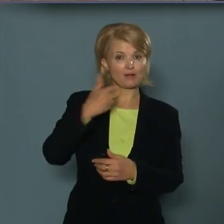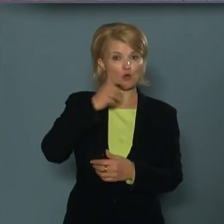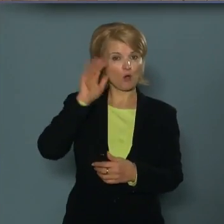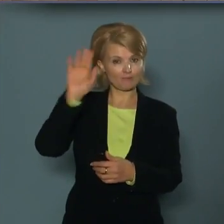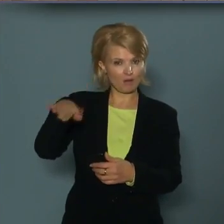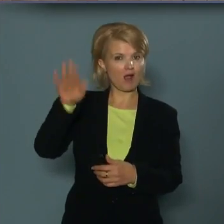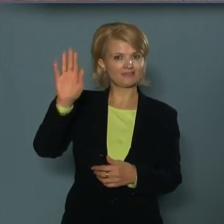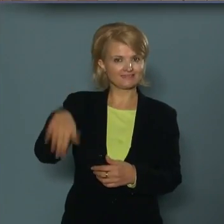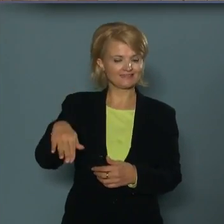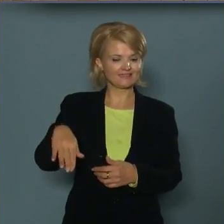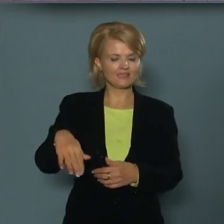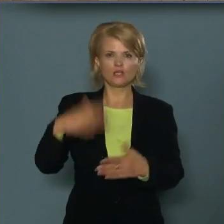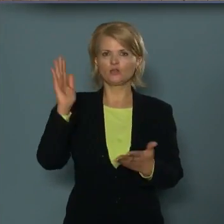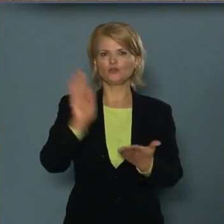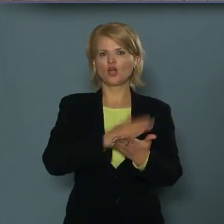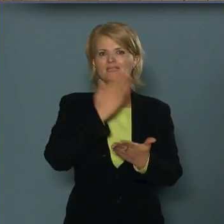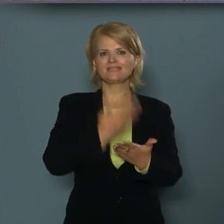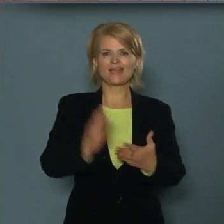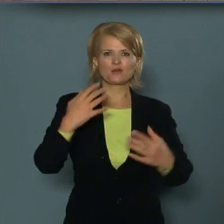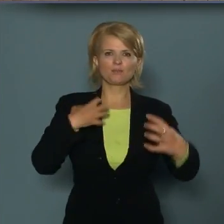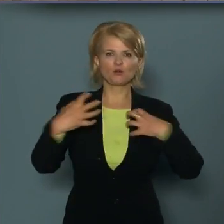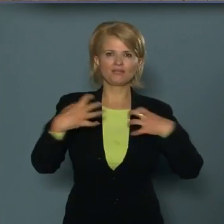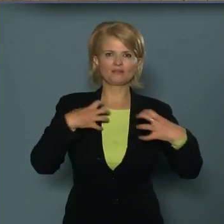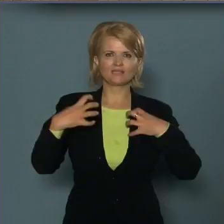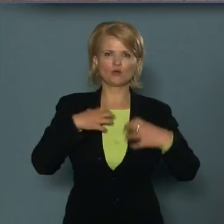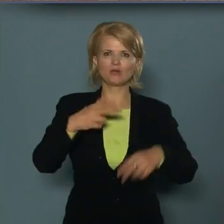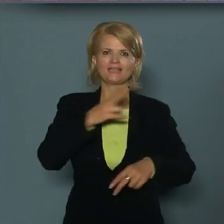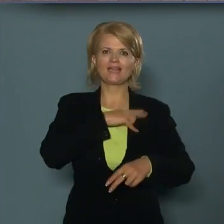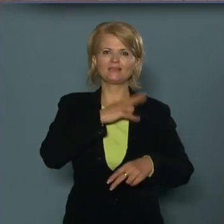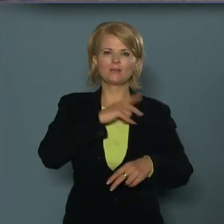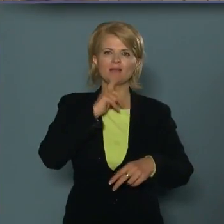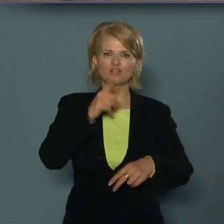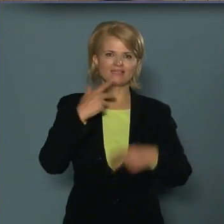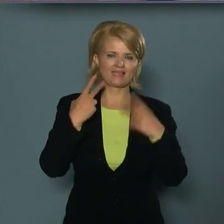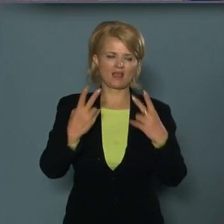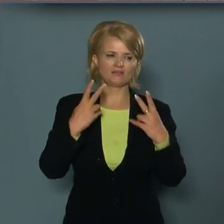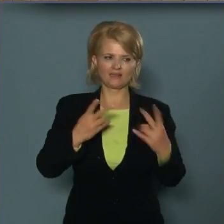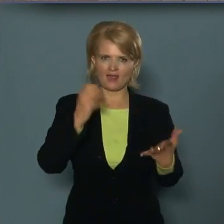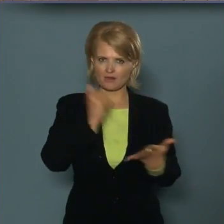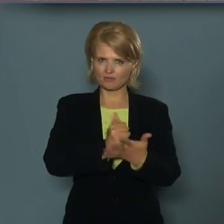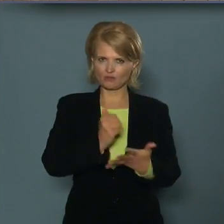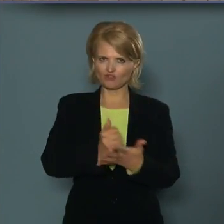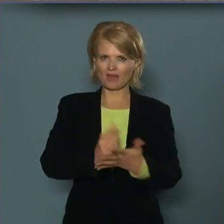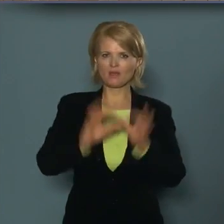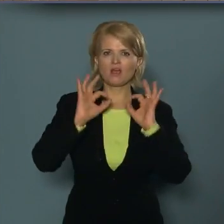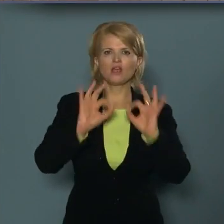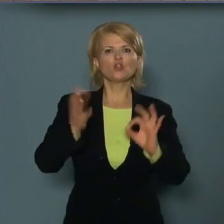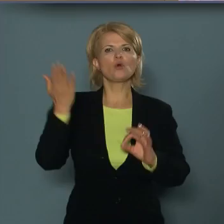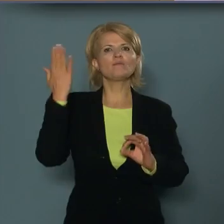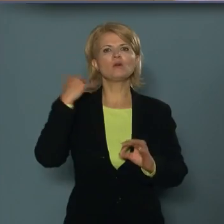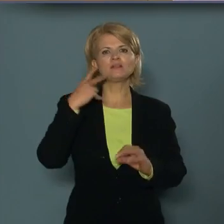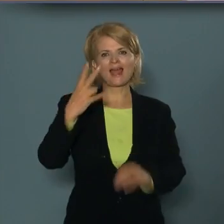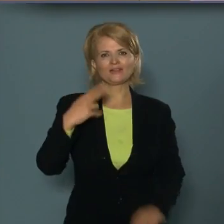a korban, és ezeket a nagyszerű produkciókat tényleg érdemes lesz értékelnünk, és nagyon jó volt,